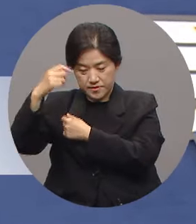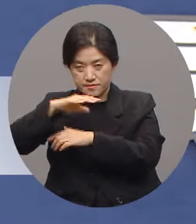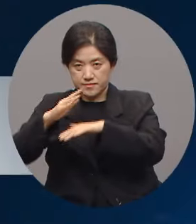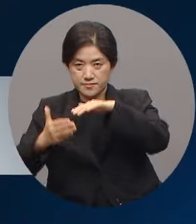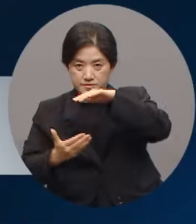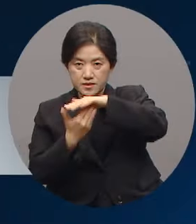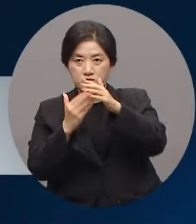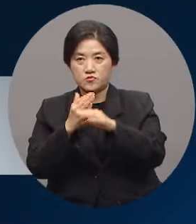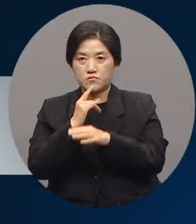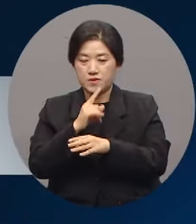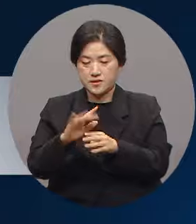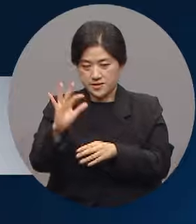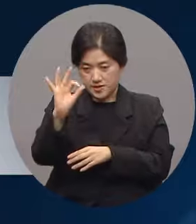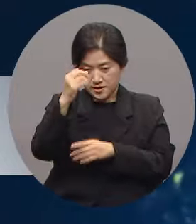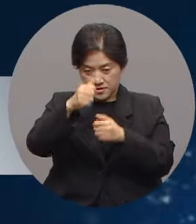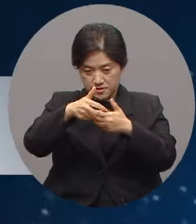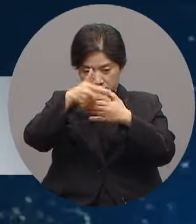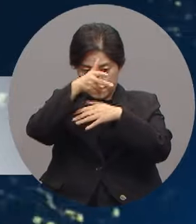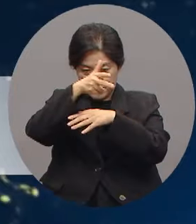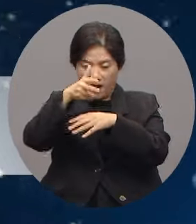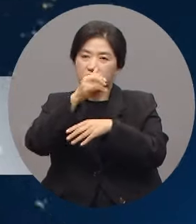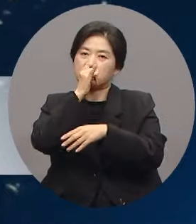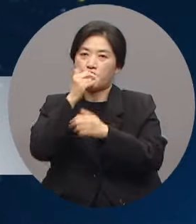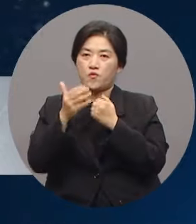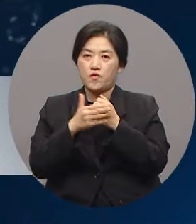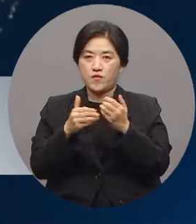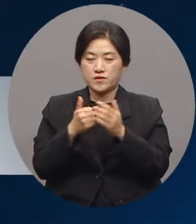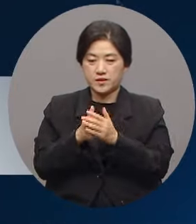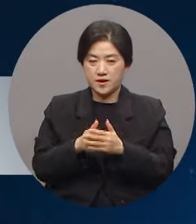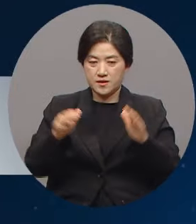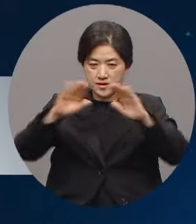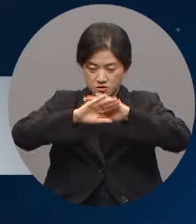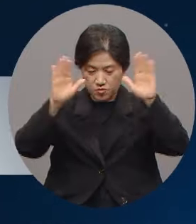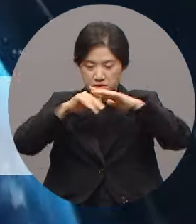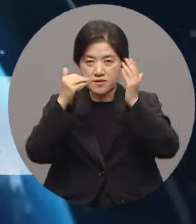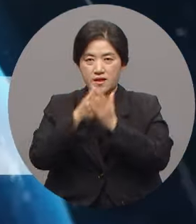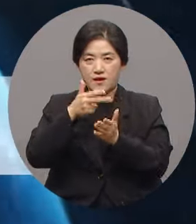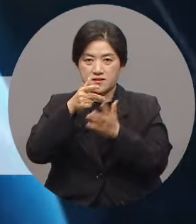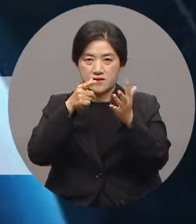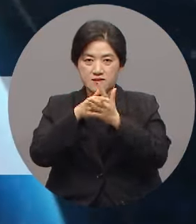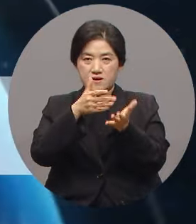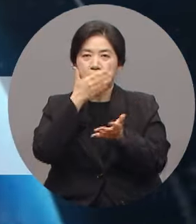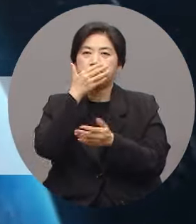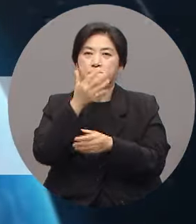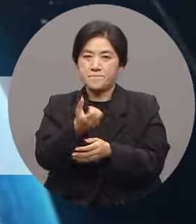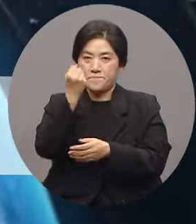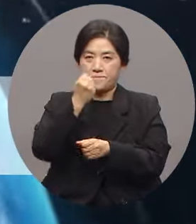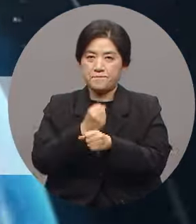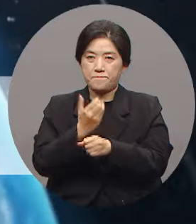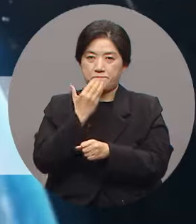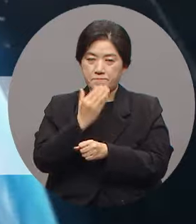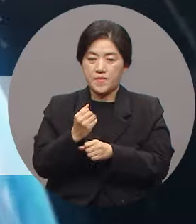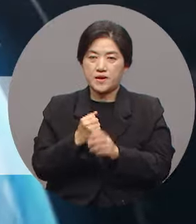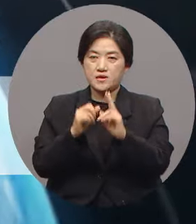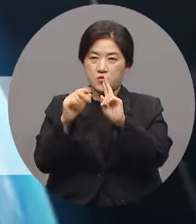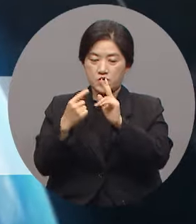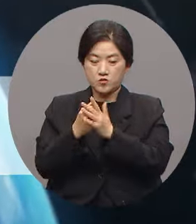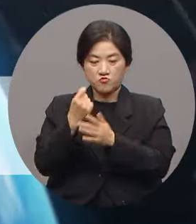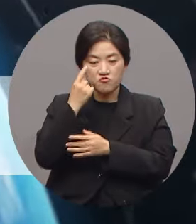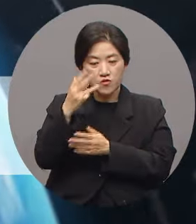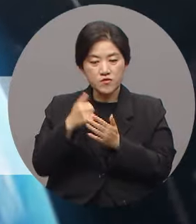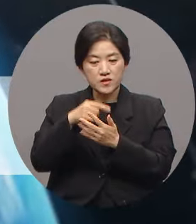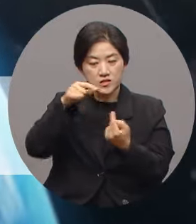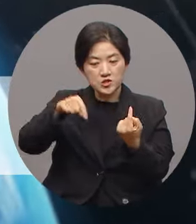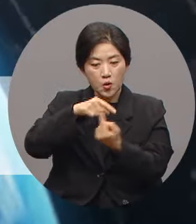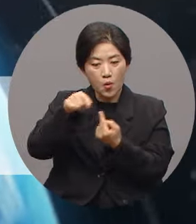말했습니다 고성능 영상 레이더를 탑재해 전천 후 주야간 촬영이 가능한 정찰위성 2호기는 수개월간에 운용 시험